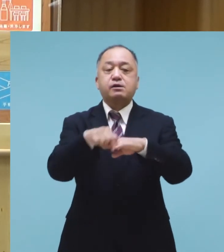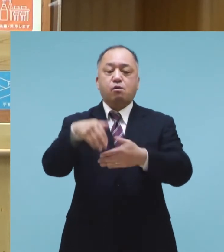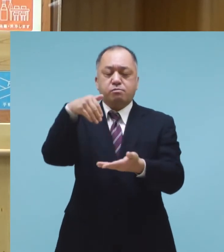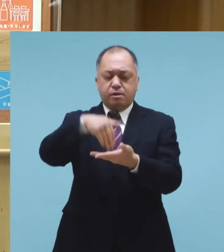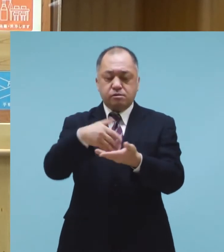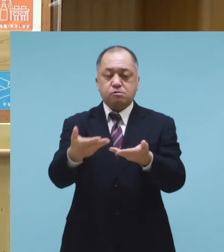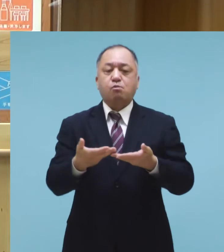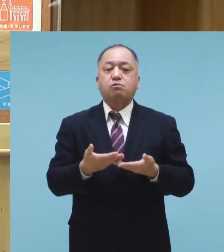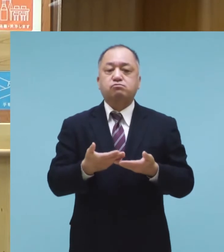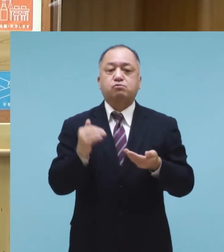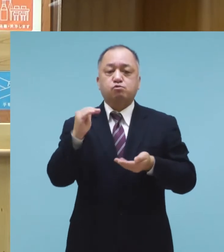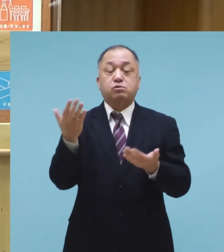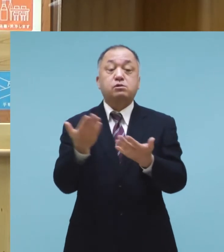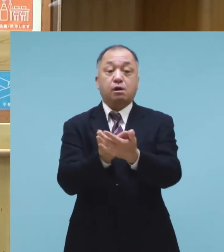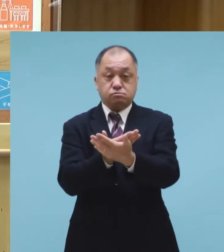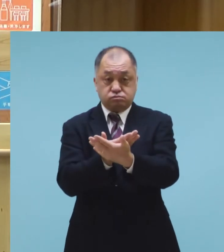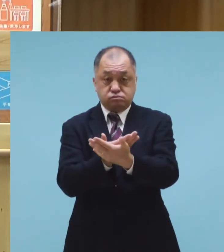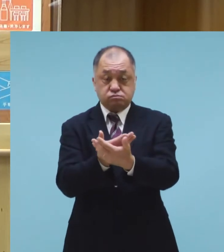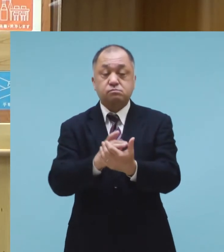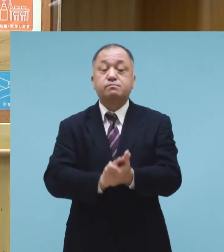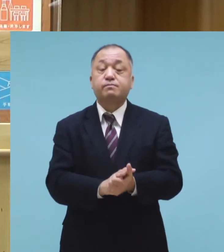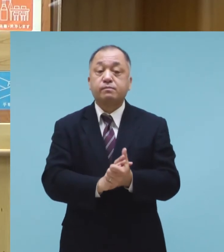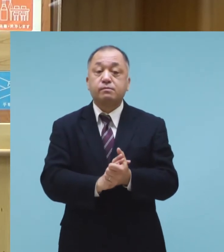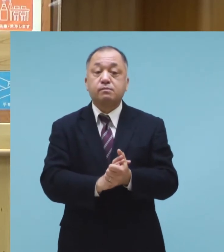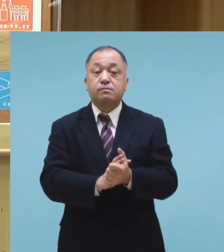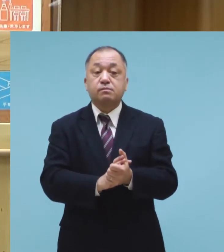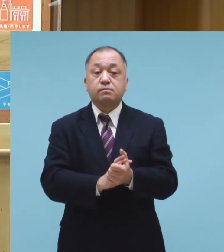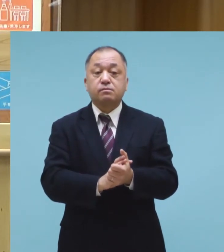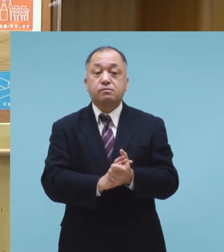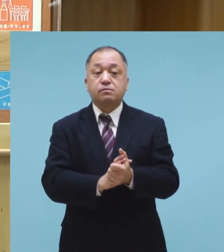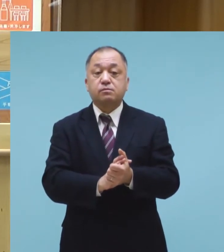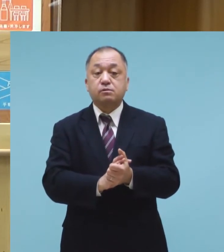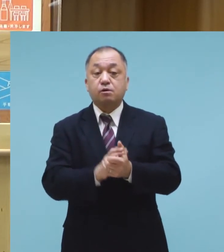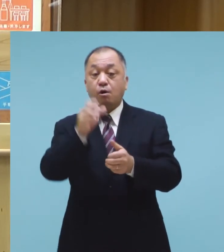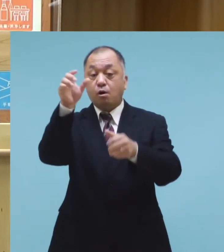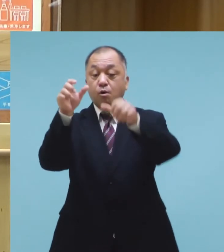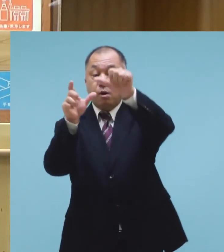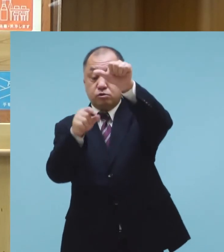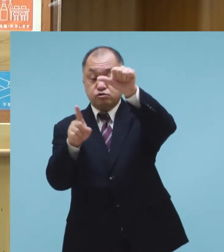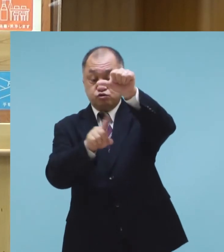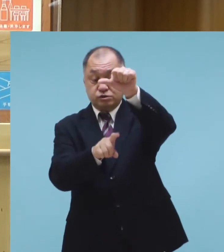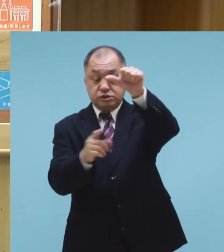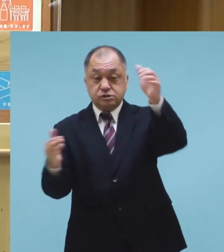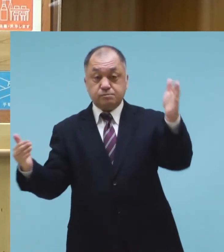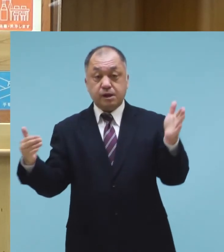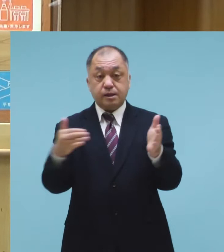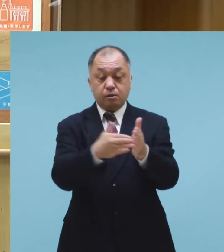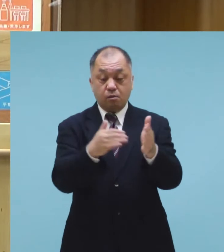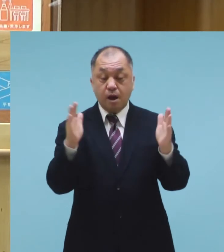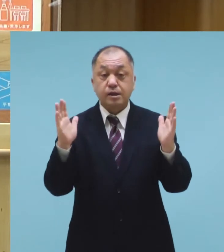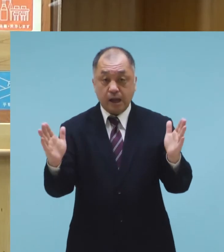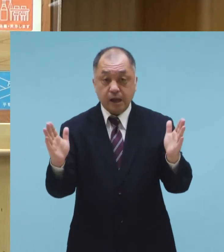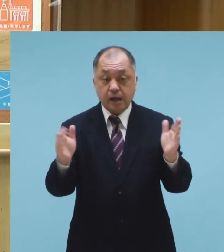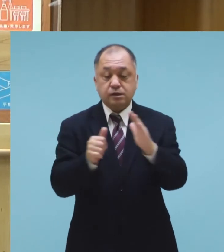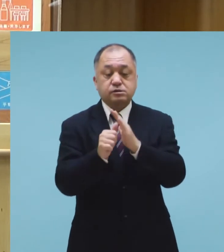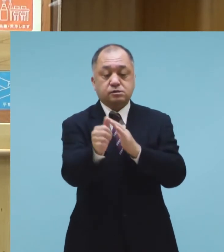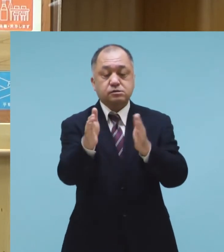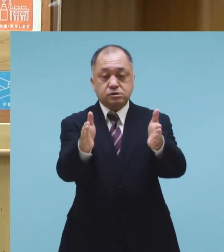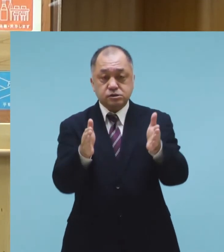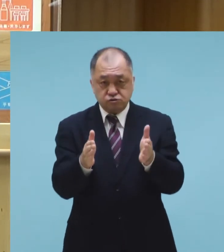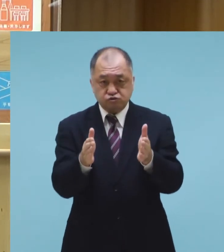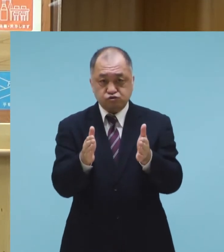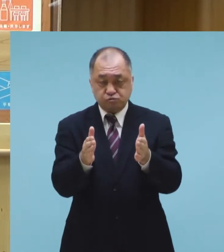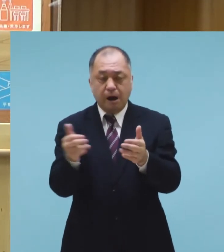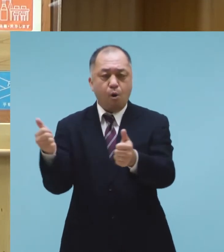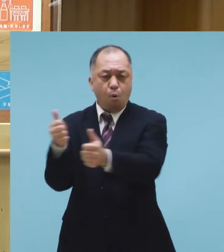らうということになります。ただそもそも、この11日までの期間、その外出の自粛、